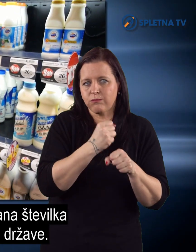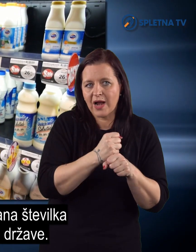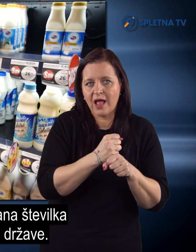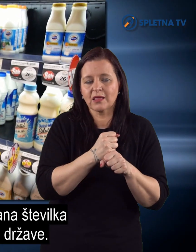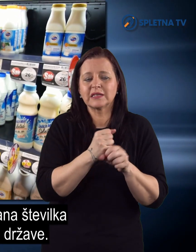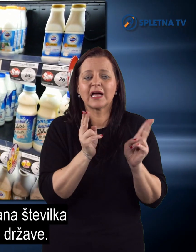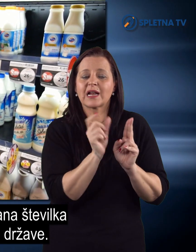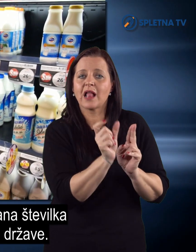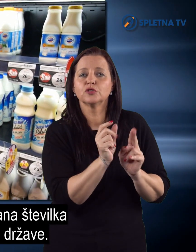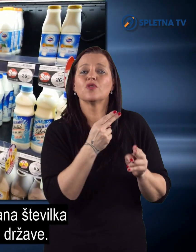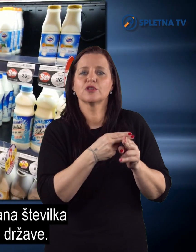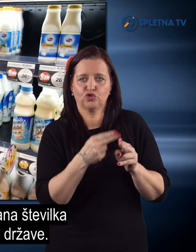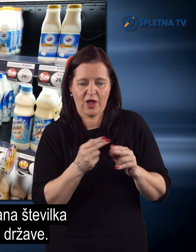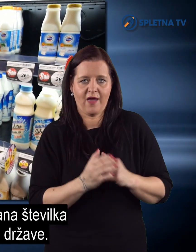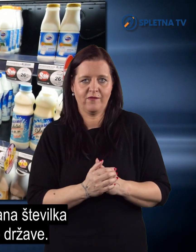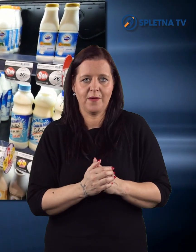države.